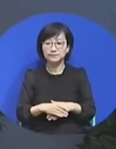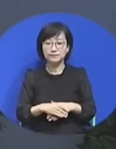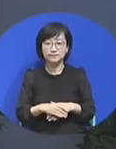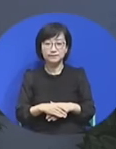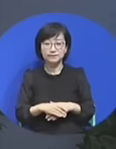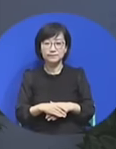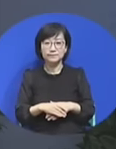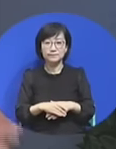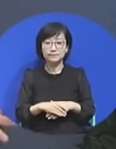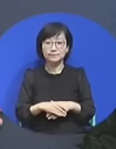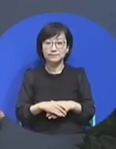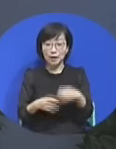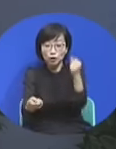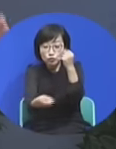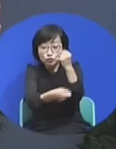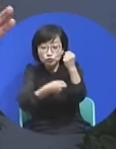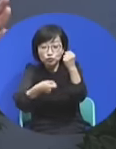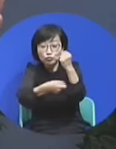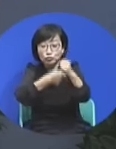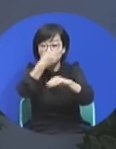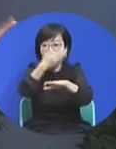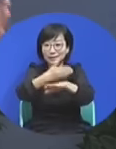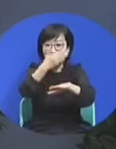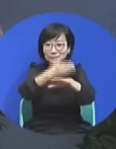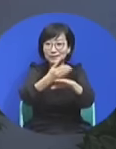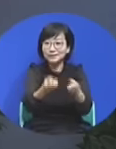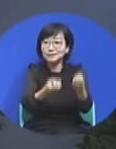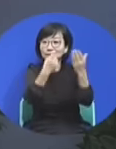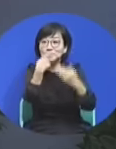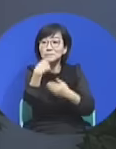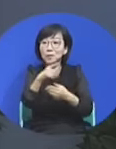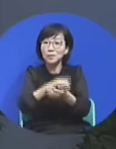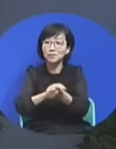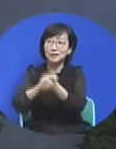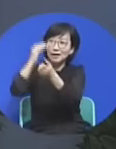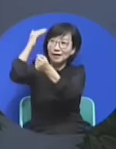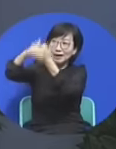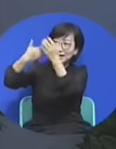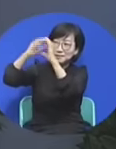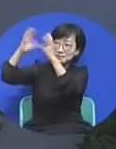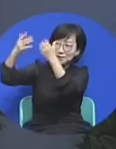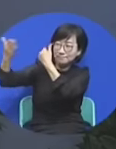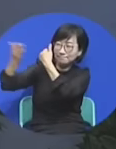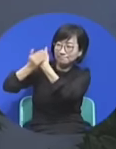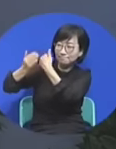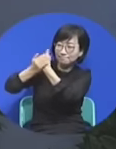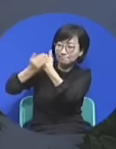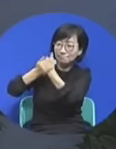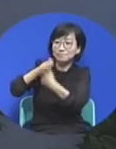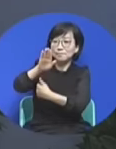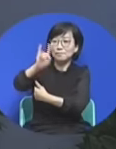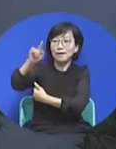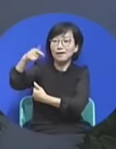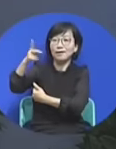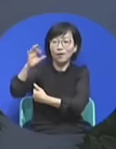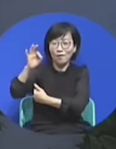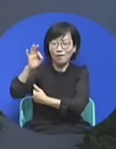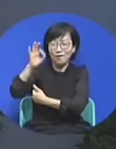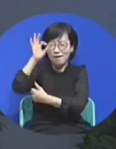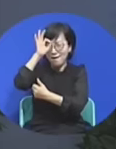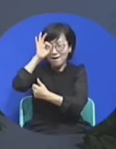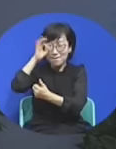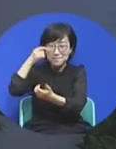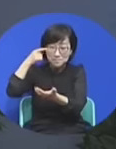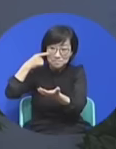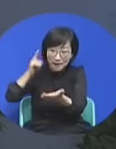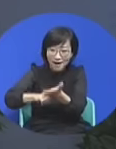여러분 추수감사절은 그냥이 아닙니다. 하나님의 나라 배경을 찾는 겁니다. Thanksgiving is not just a simple feast. It's a mystery which can